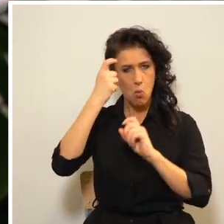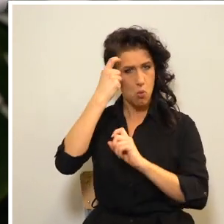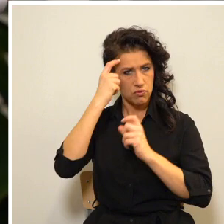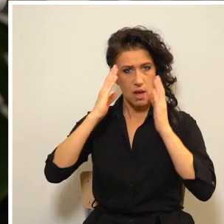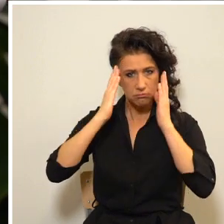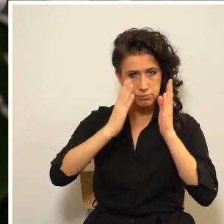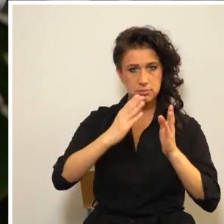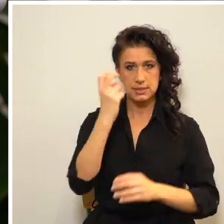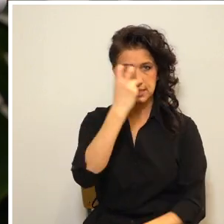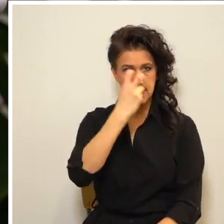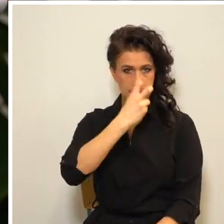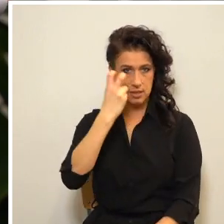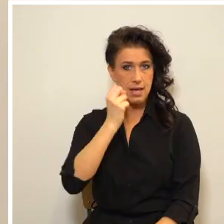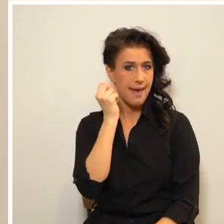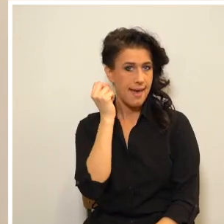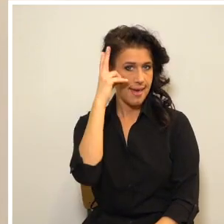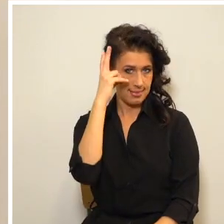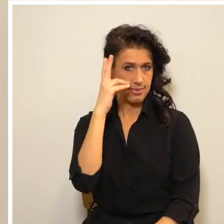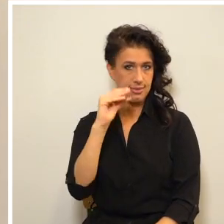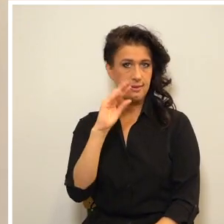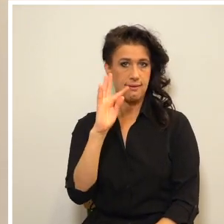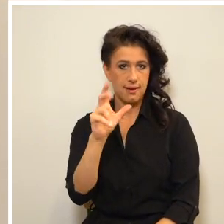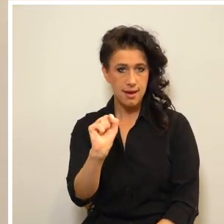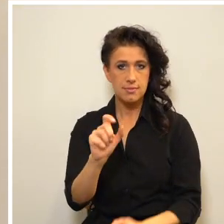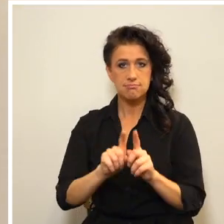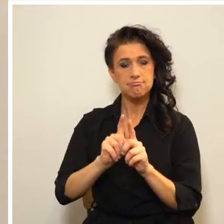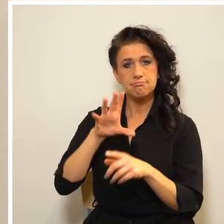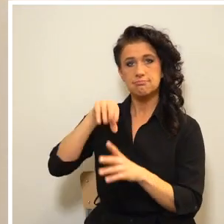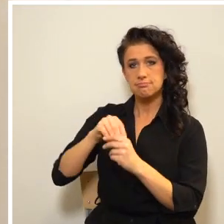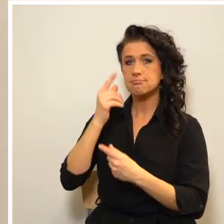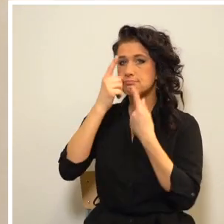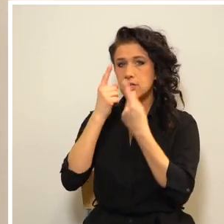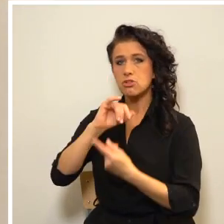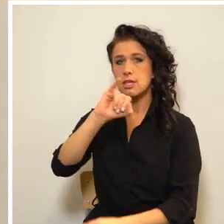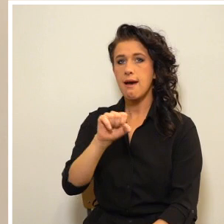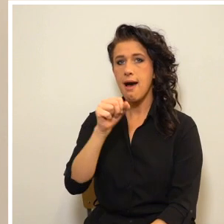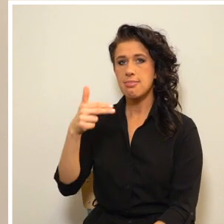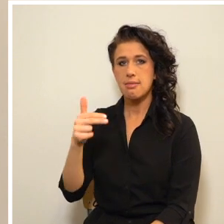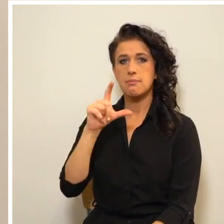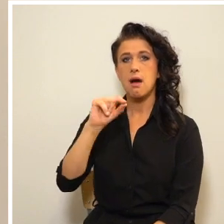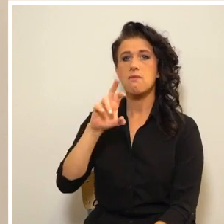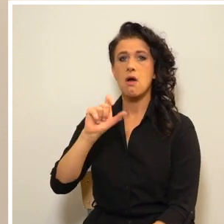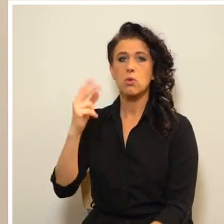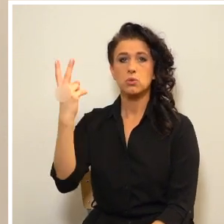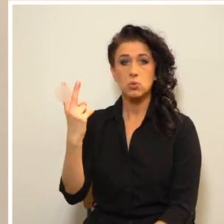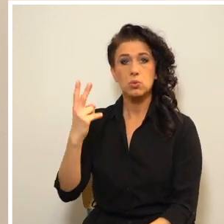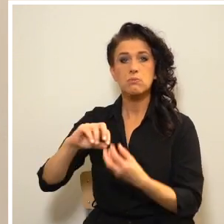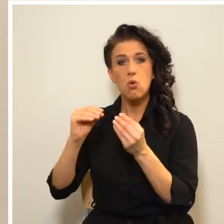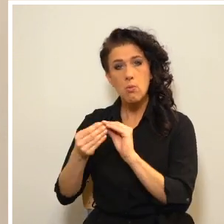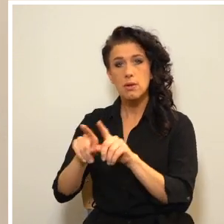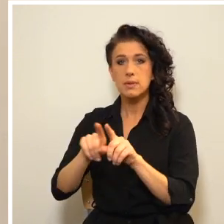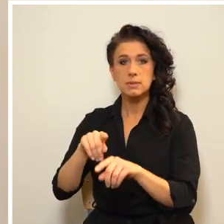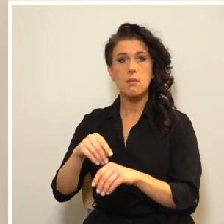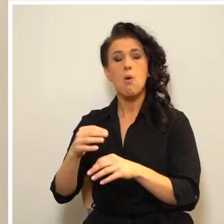się wokół racjonalnych podstaw etyki myśli etycznej raz antropologicznej Jana Pawła II problematyki sumienia oraz niektórych